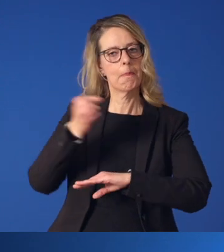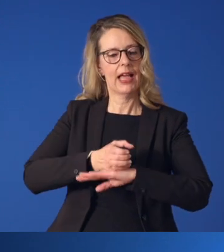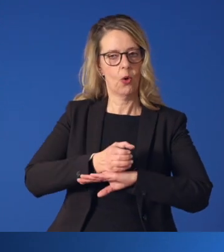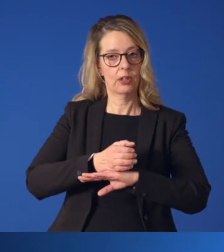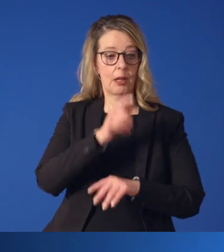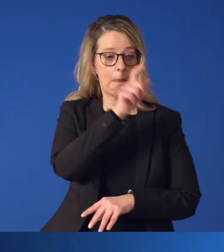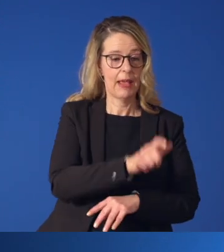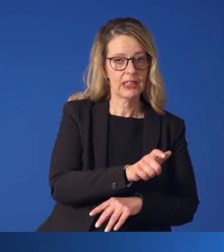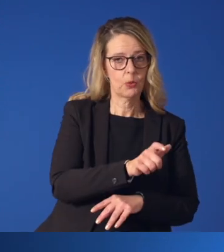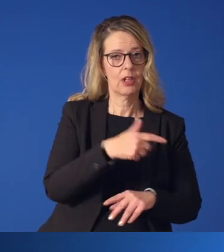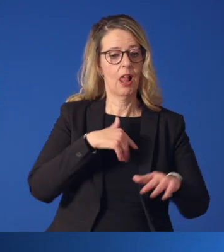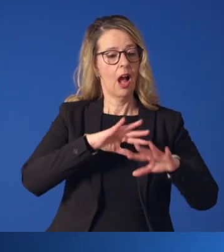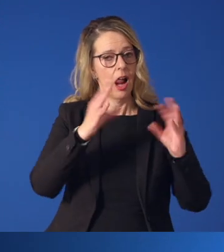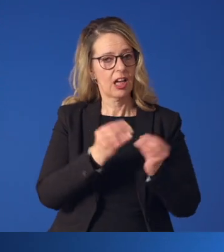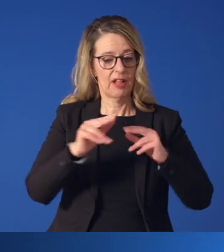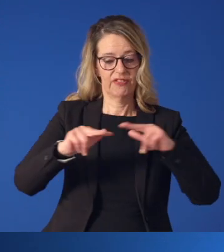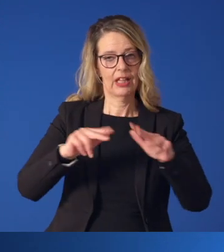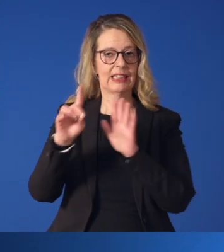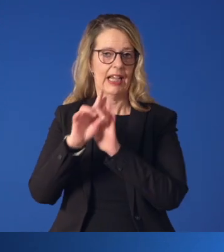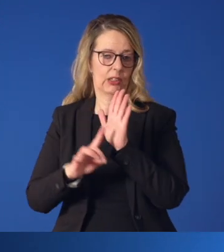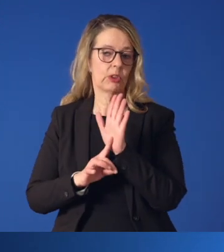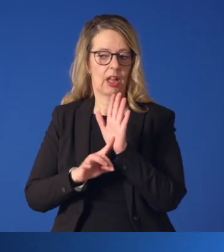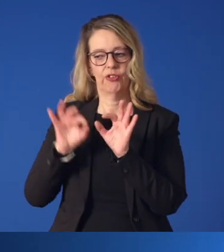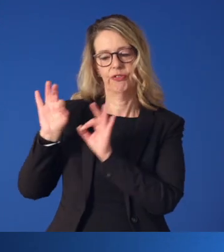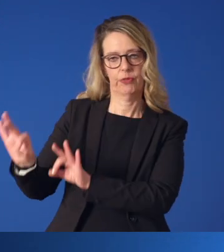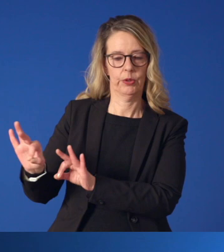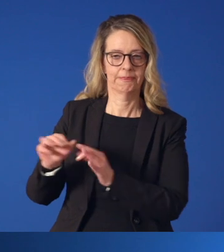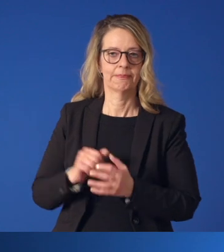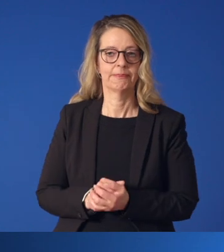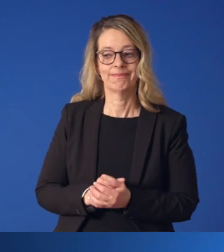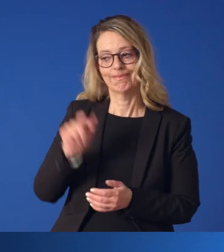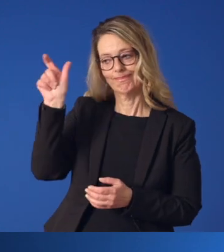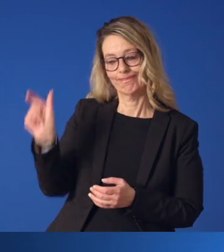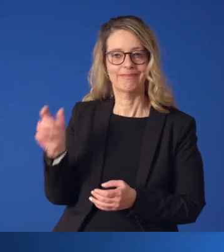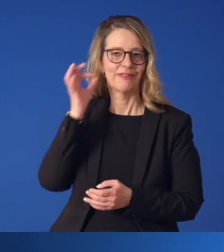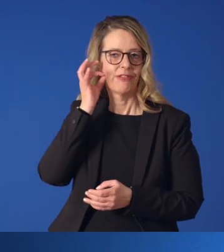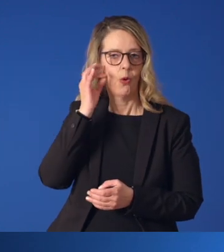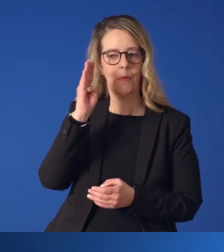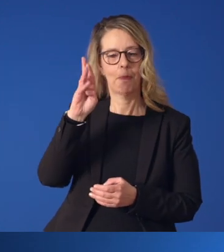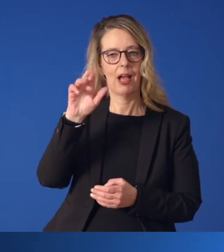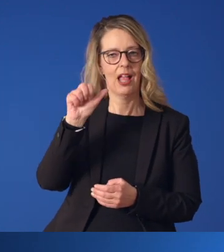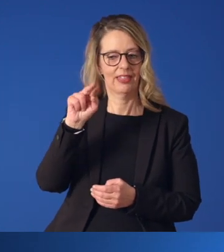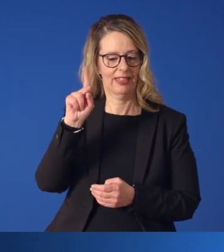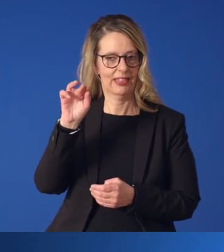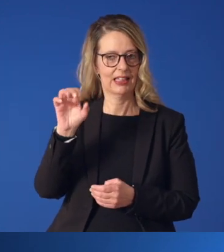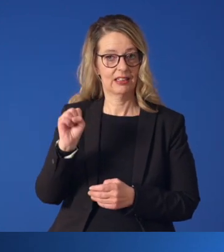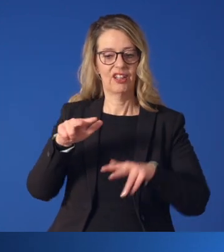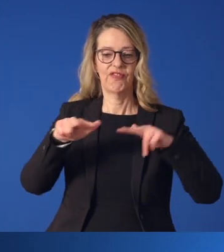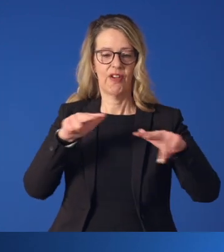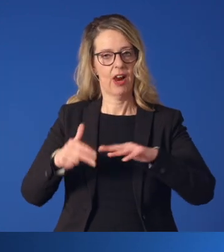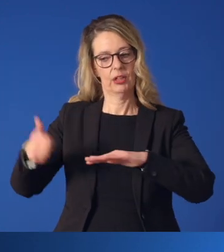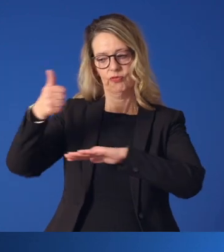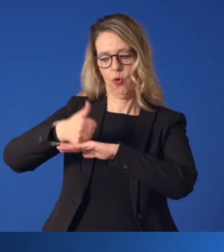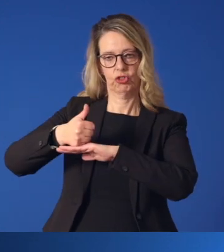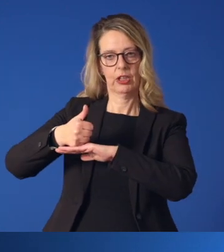Bereiche Personal, allgemeine Verwaltung und Digitalisierung ausgesprochen. Mit Annabelle Brandes wird der Verwaltungsvorstand